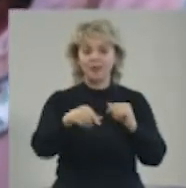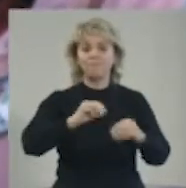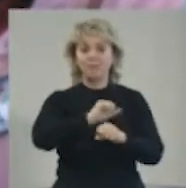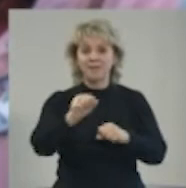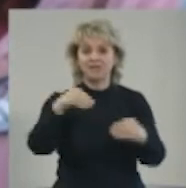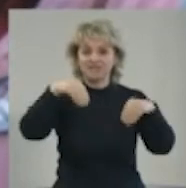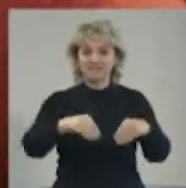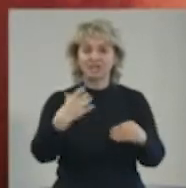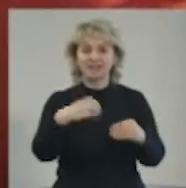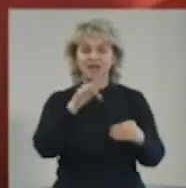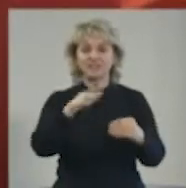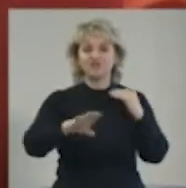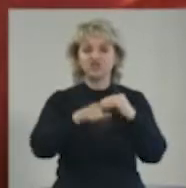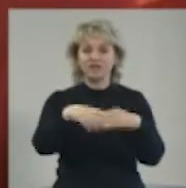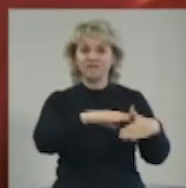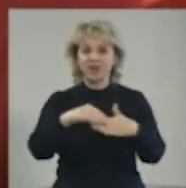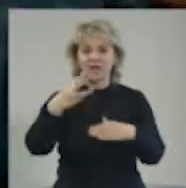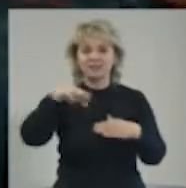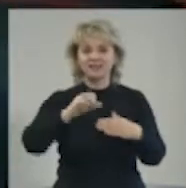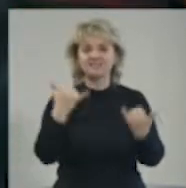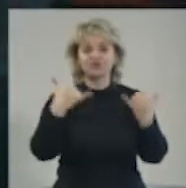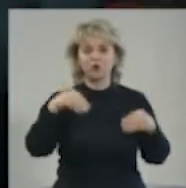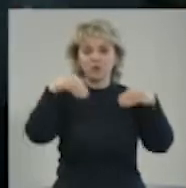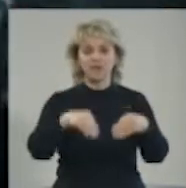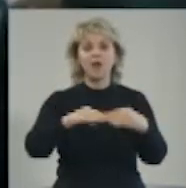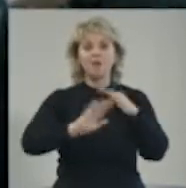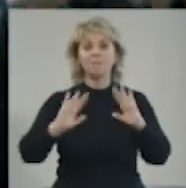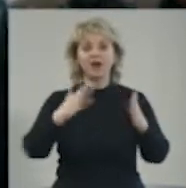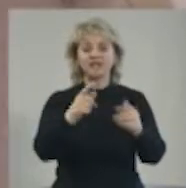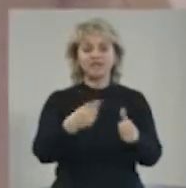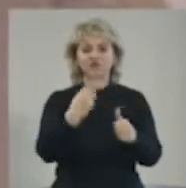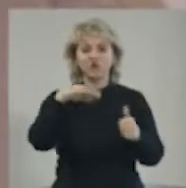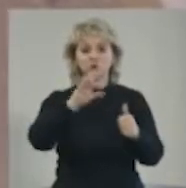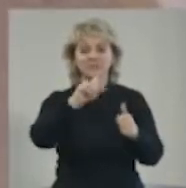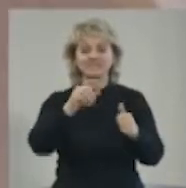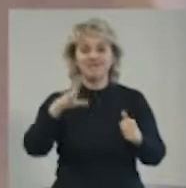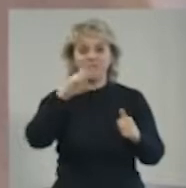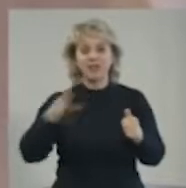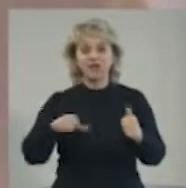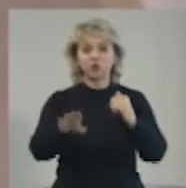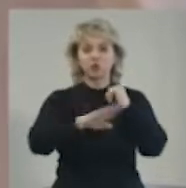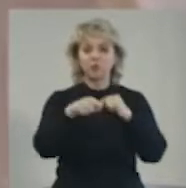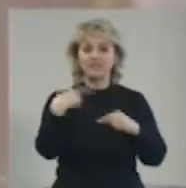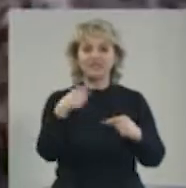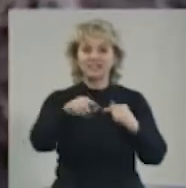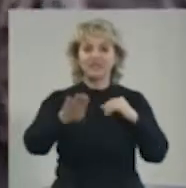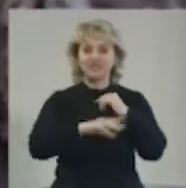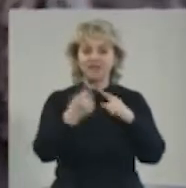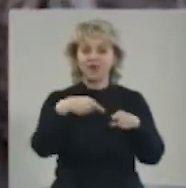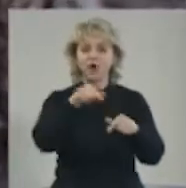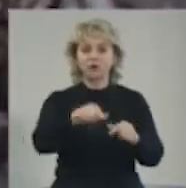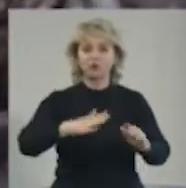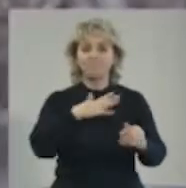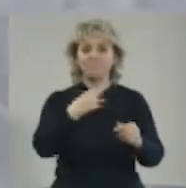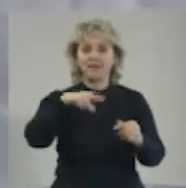Саженец столетнего дерева волонтеры МТС сегодня посадили в парке имени Фрунзе. Волгоградский тополь – единственное дерево, которое